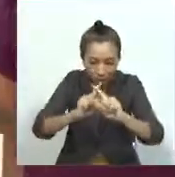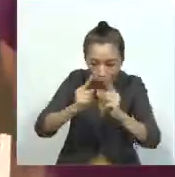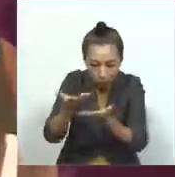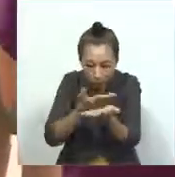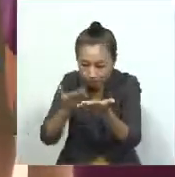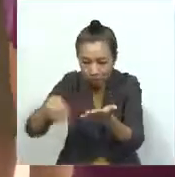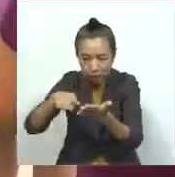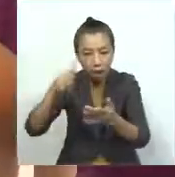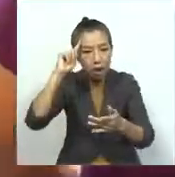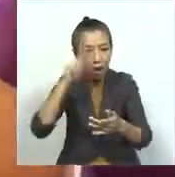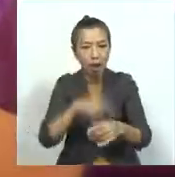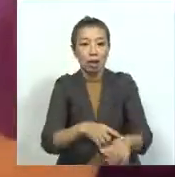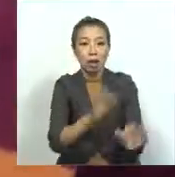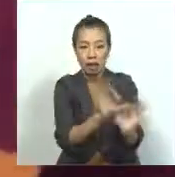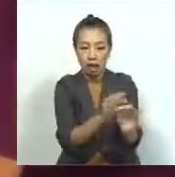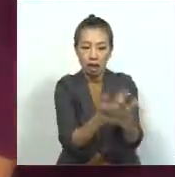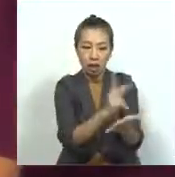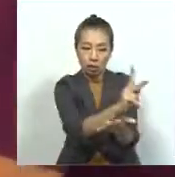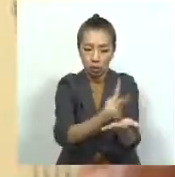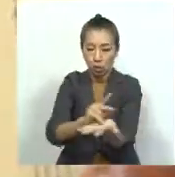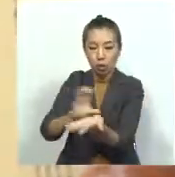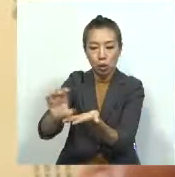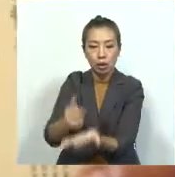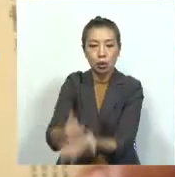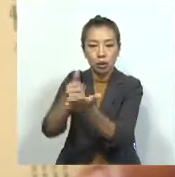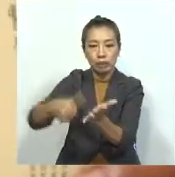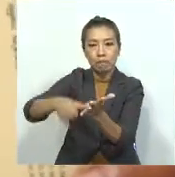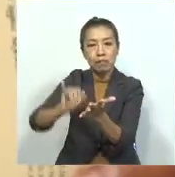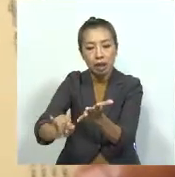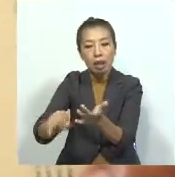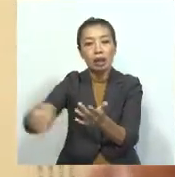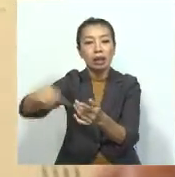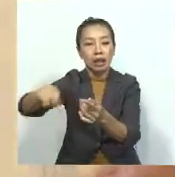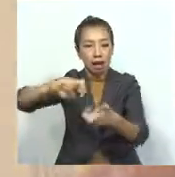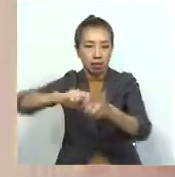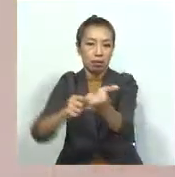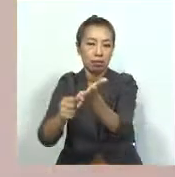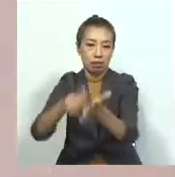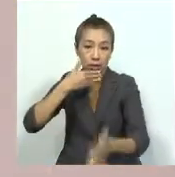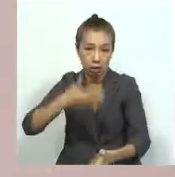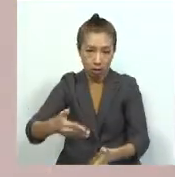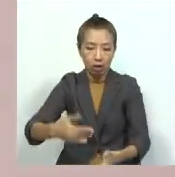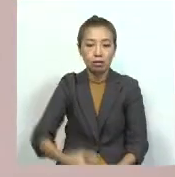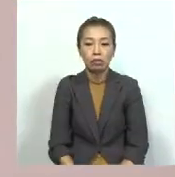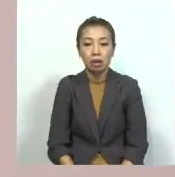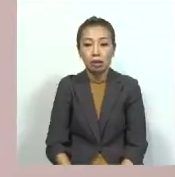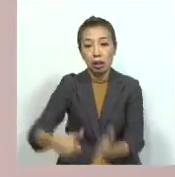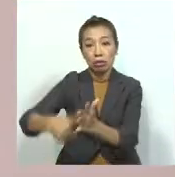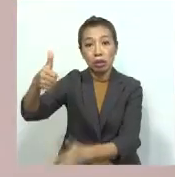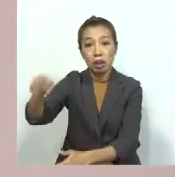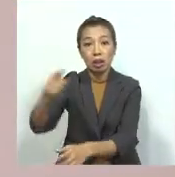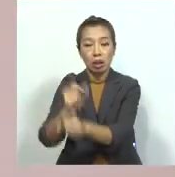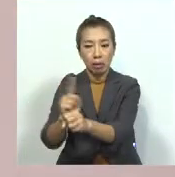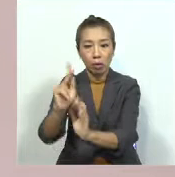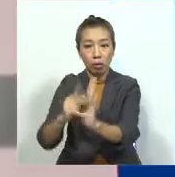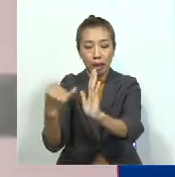ในระบบพร้อมกับเพิ่มศักยภาพลูกหนี้และสนับสนุนการแก้ไขปัญหาอย่างยั่งยืนในส่วนการดำเนินการกับเจ้าหนี้นอกระบบที่